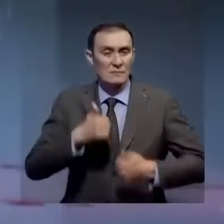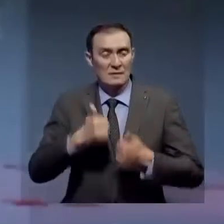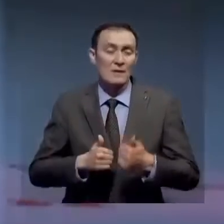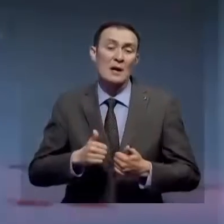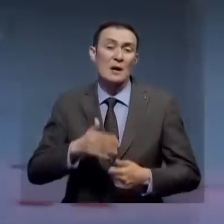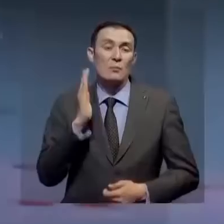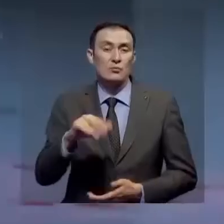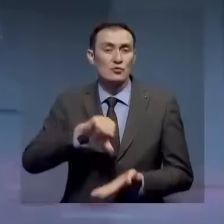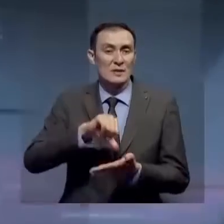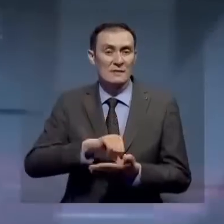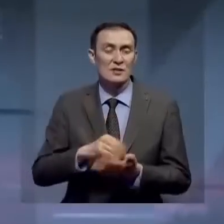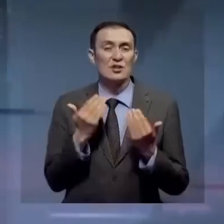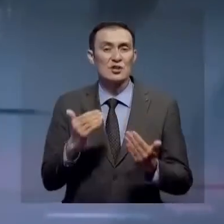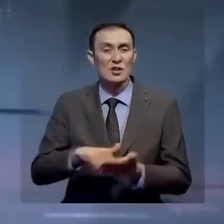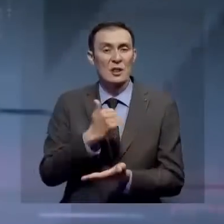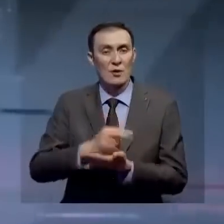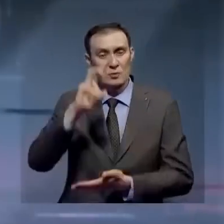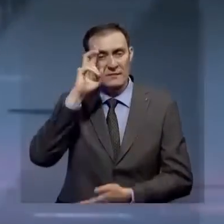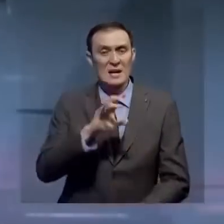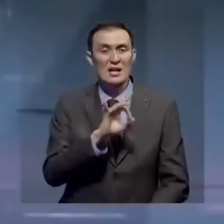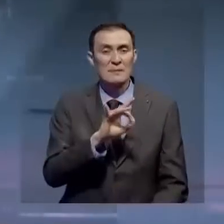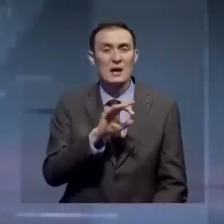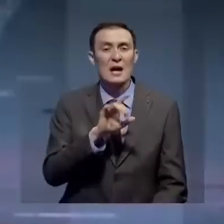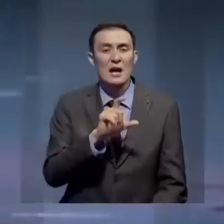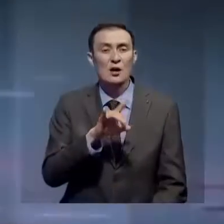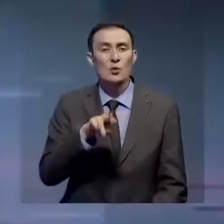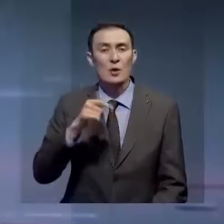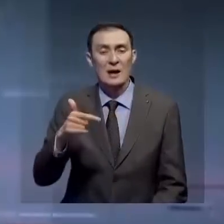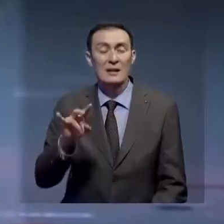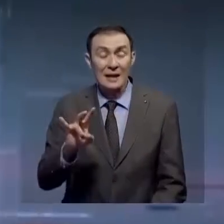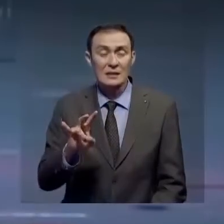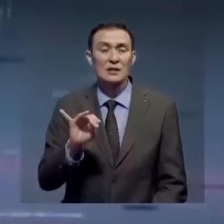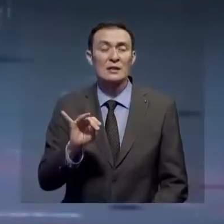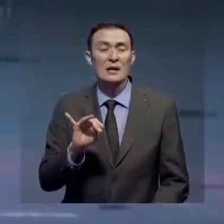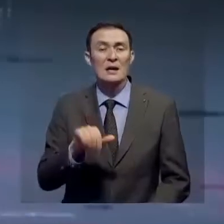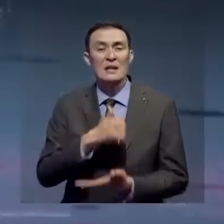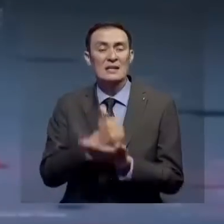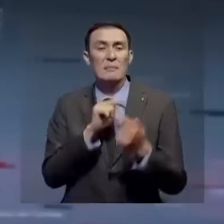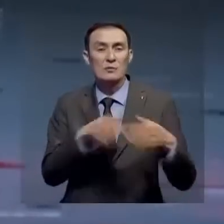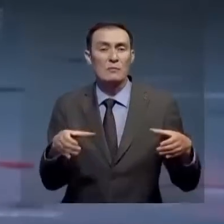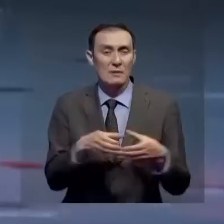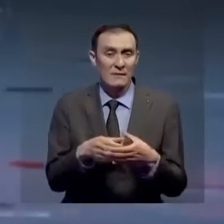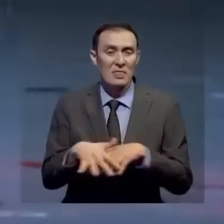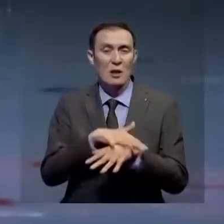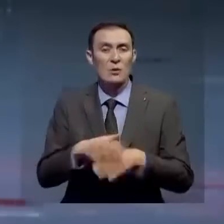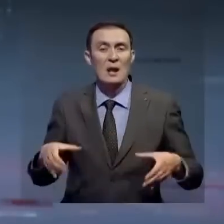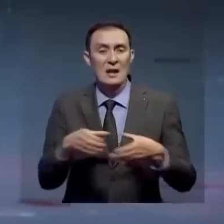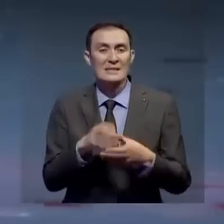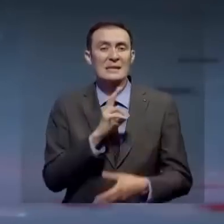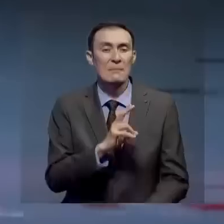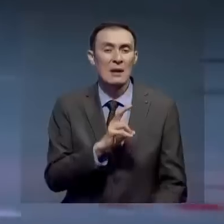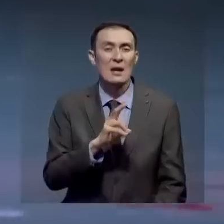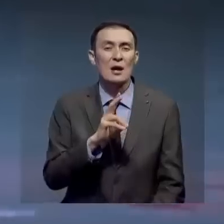словам экспертов, сойдутся нынешний глава государства Раджеп Тайип Эрдоган и лидер оппозиционного блока Народный альянс